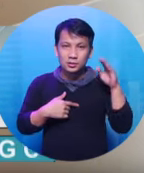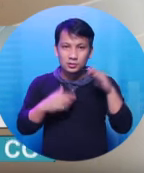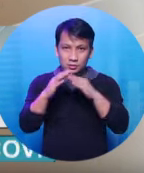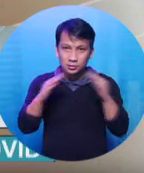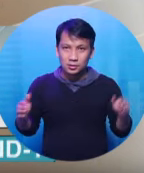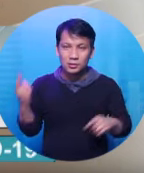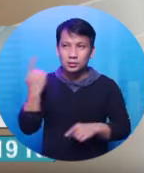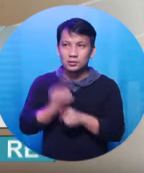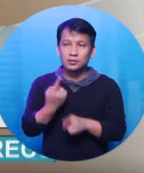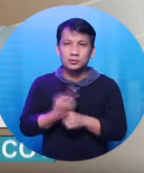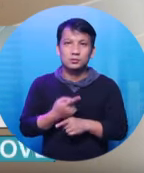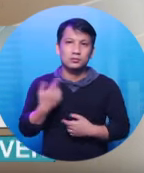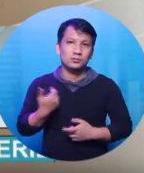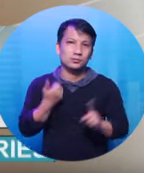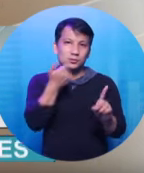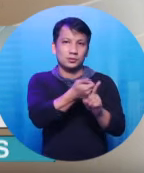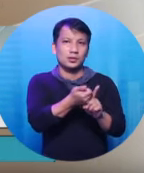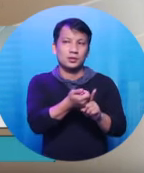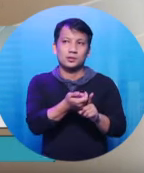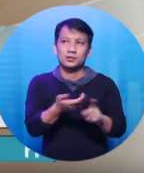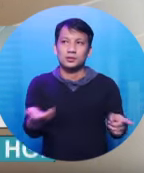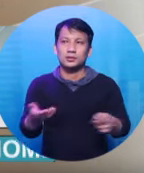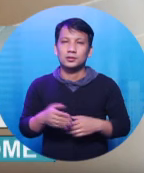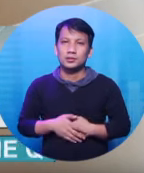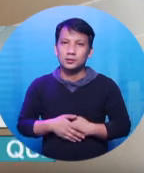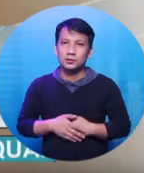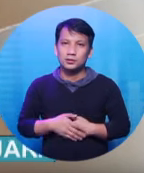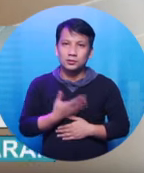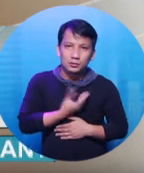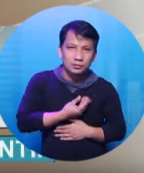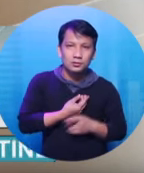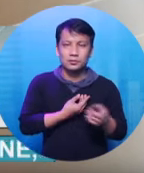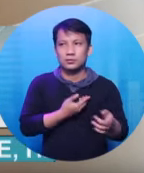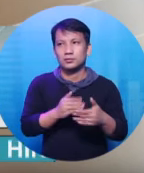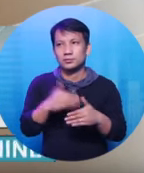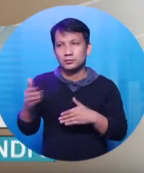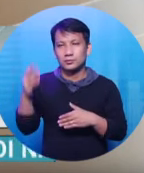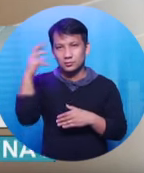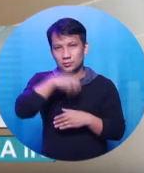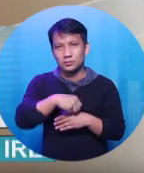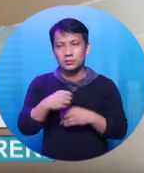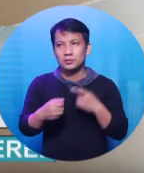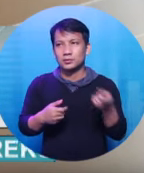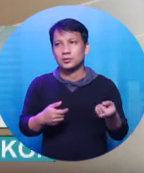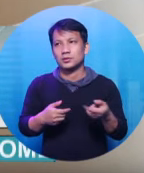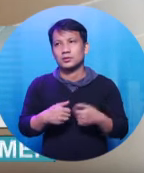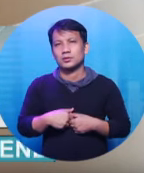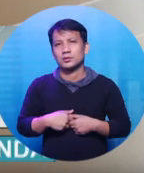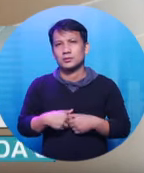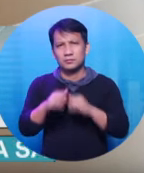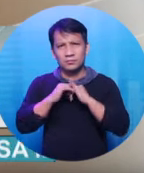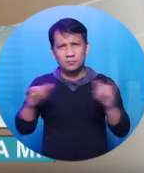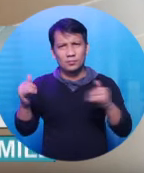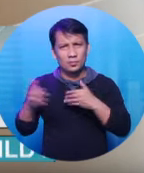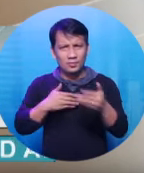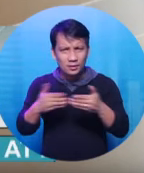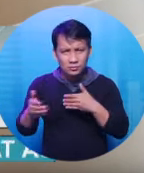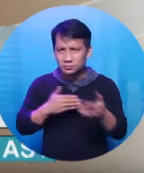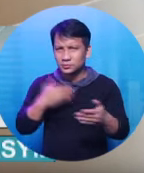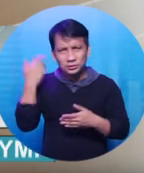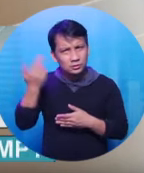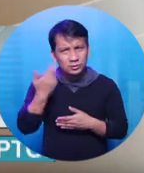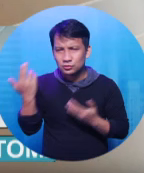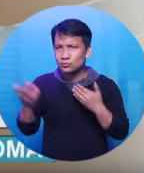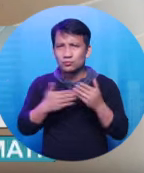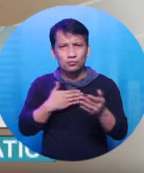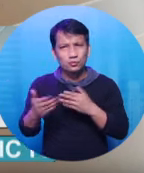Sir Fitz, eh baka inatake yung magulang nyo sa nervyoso, sa... Yes alala. Sir, kaya saka ano po sir, kahit anong issue po, kahit